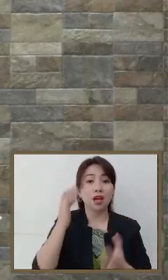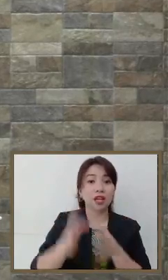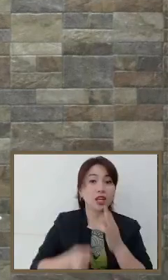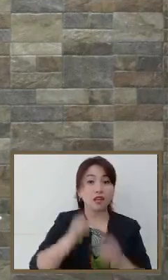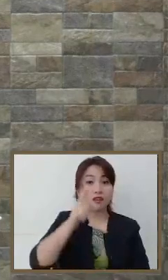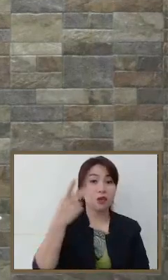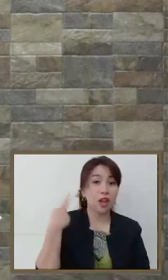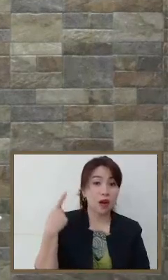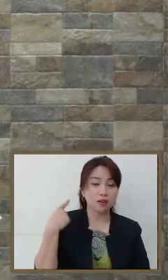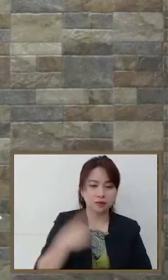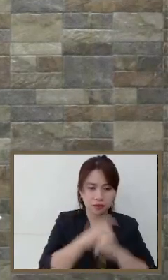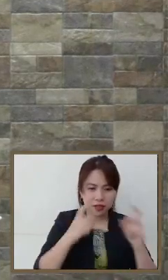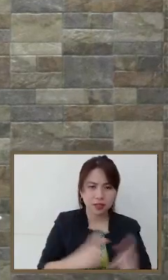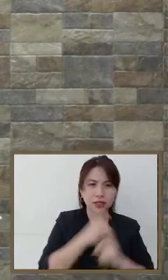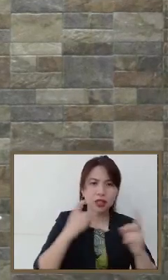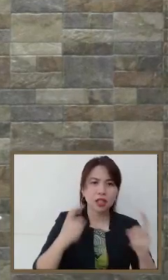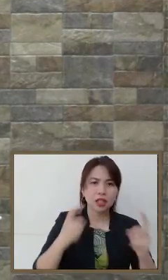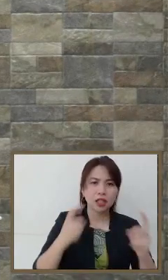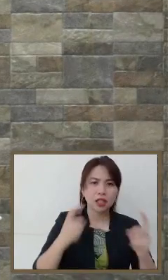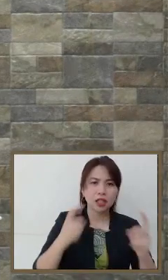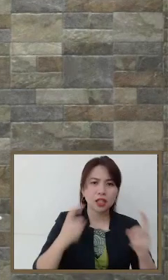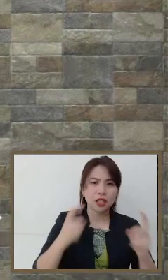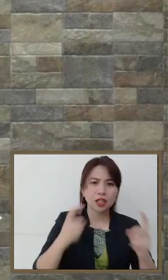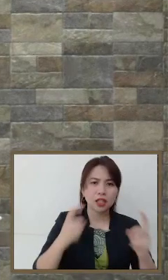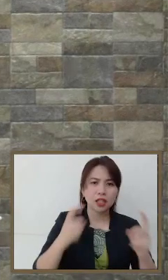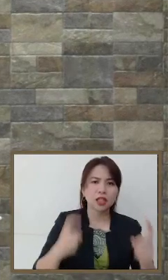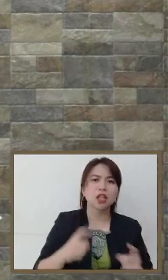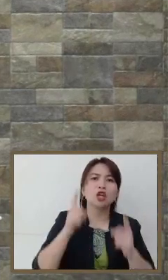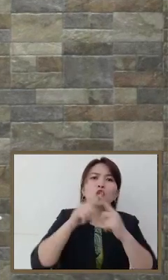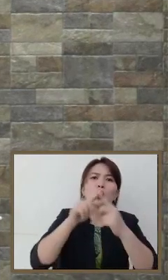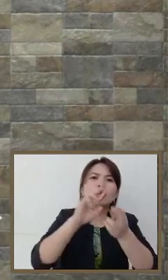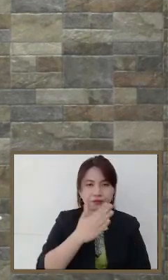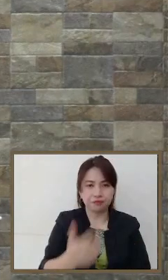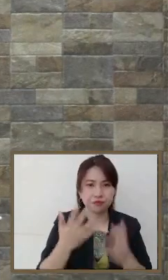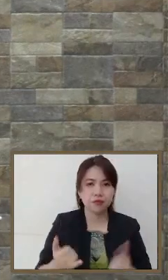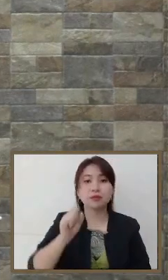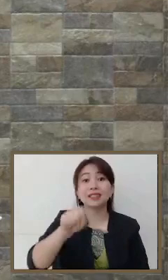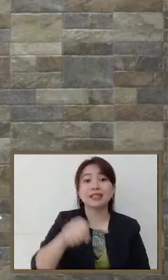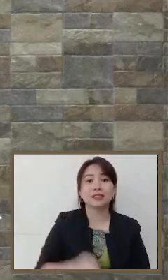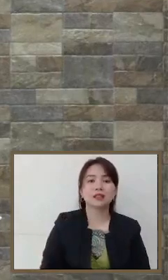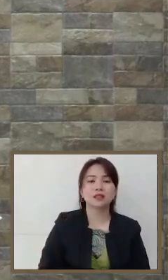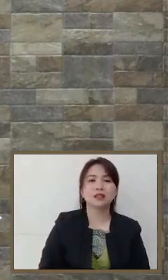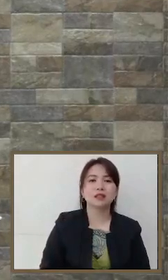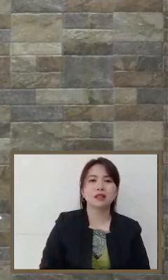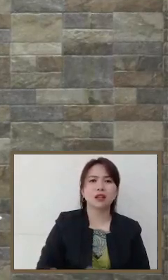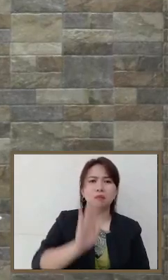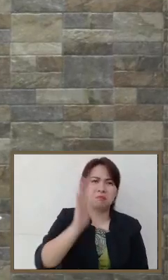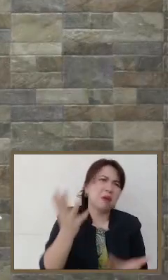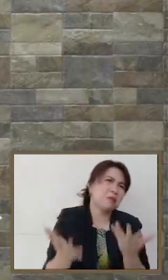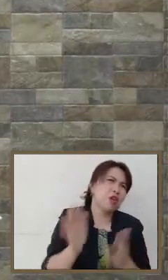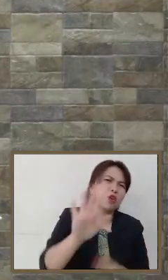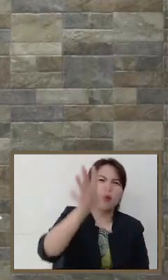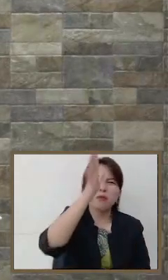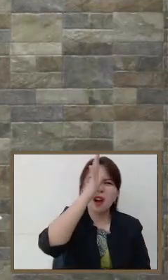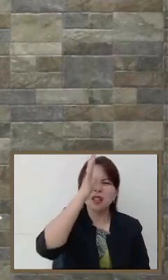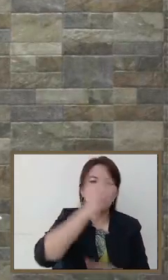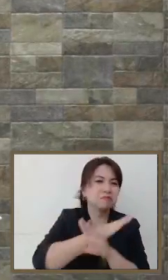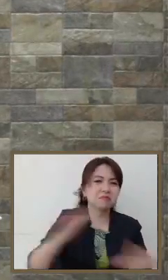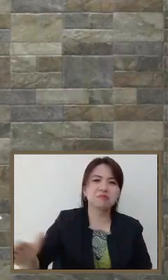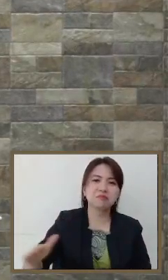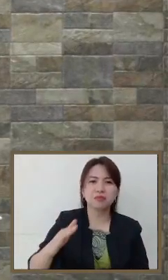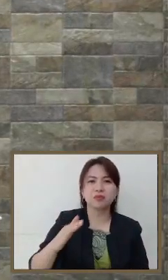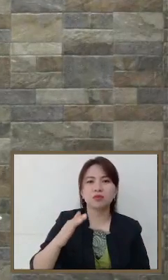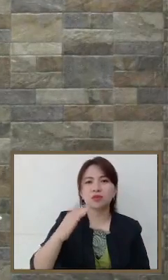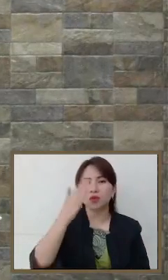ngayon na tinatago i-confess mo na yan sa Diyos alam yan ng Diyos Hindi yan alam ng tatay mo hindi alam yan ng nanay